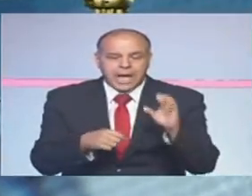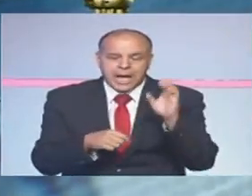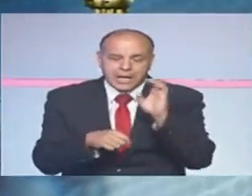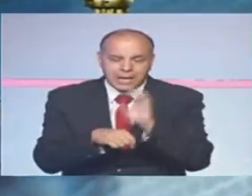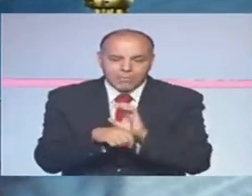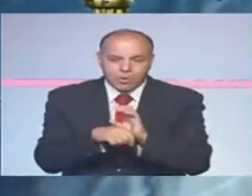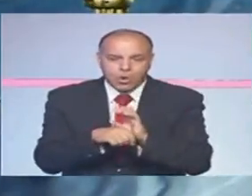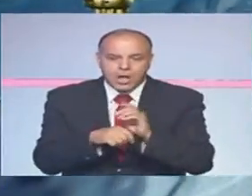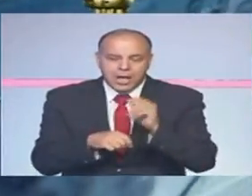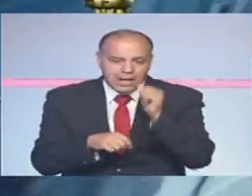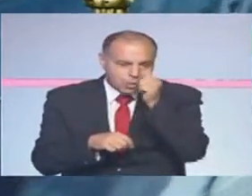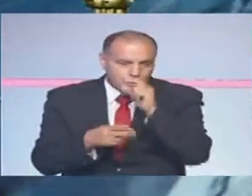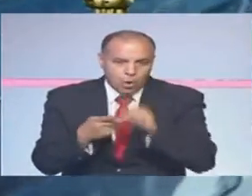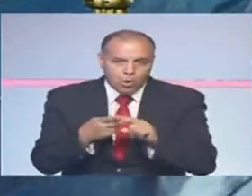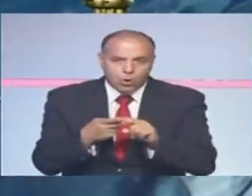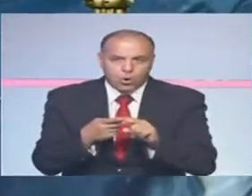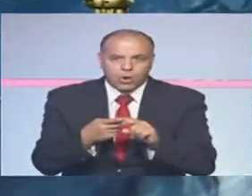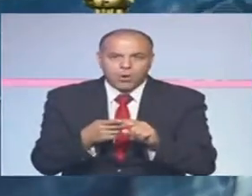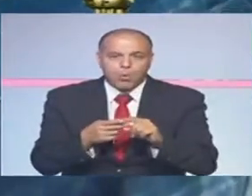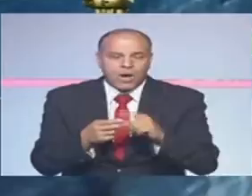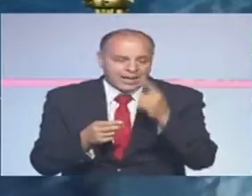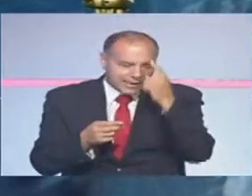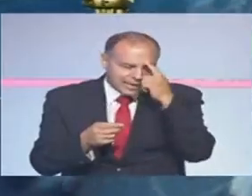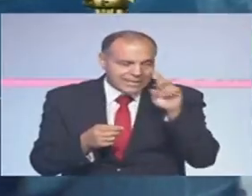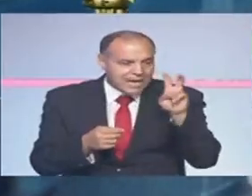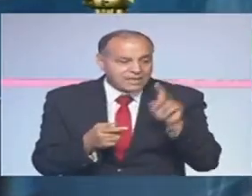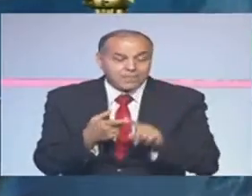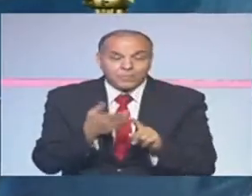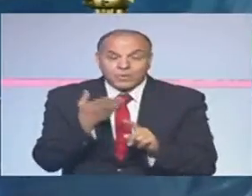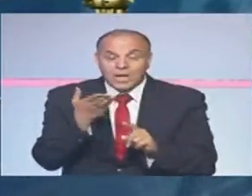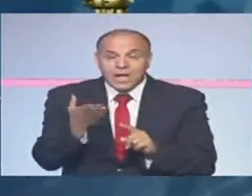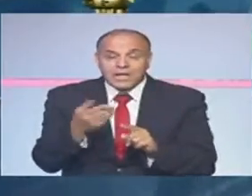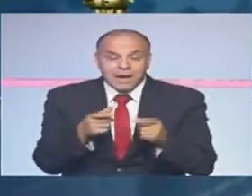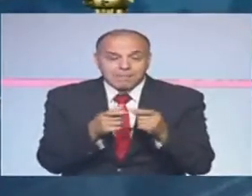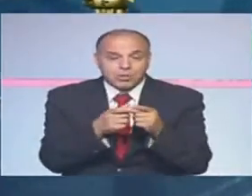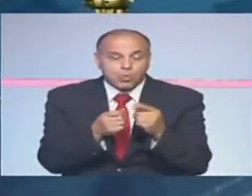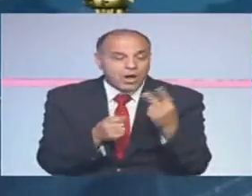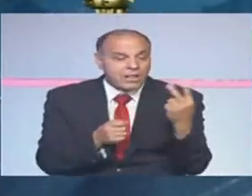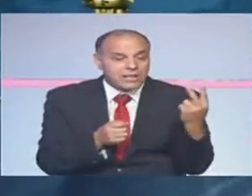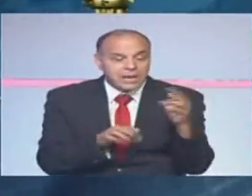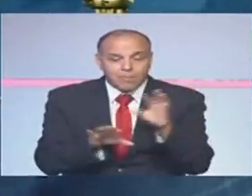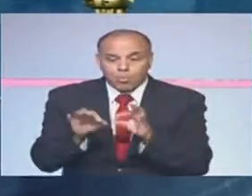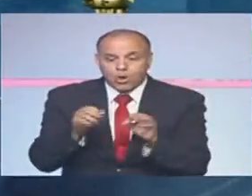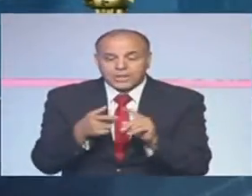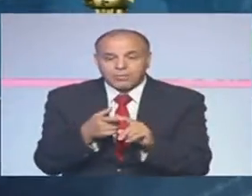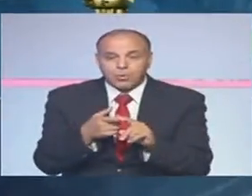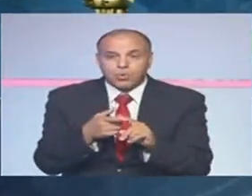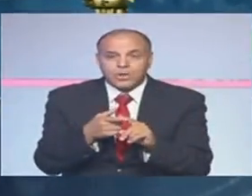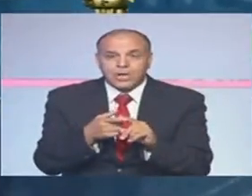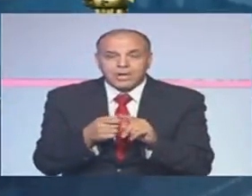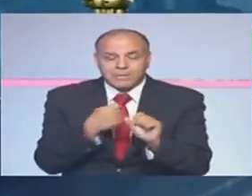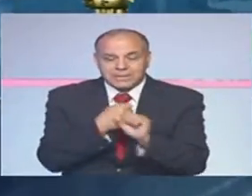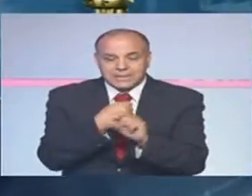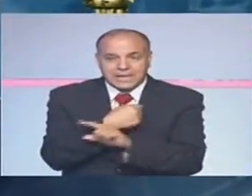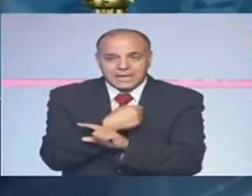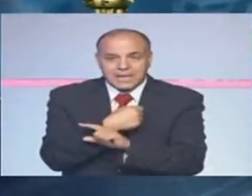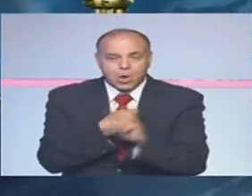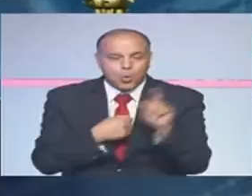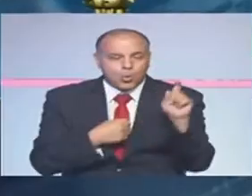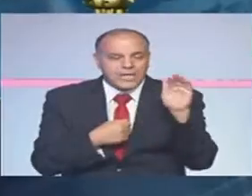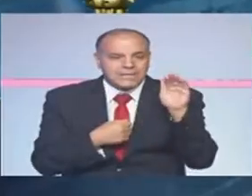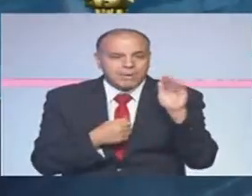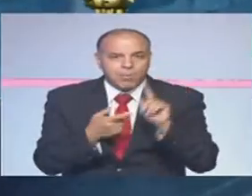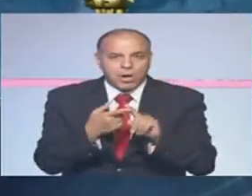واثيوبيا ايواء الراس الاخضر و ضمت المجموعه الثانيه منتخبات كل من السنغال وزيمبابوي